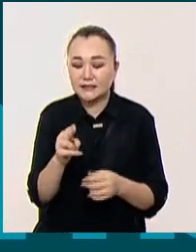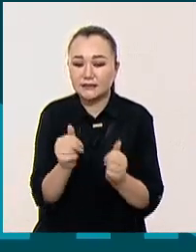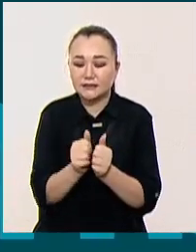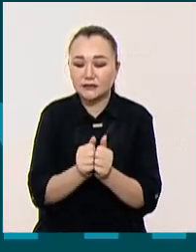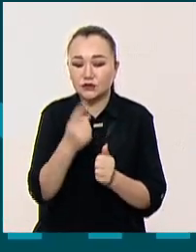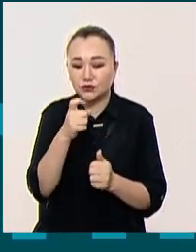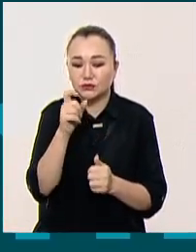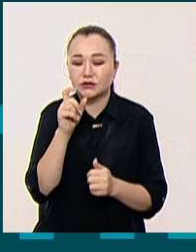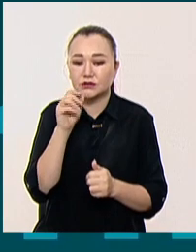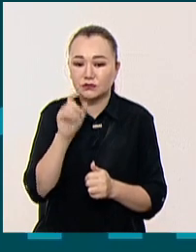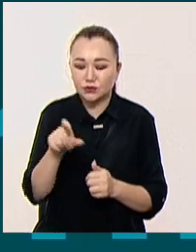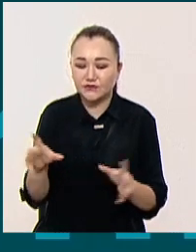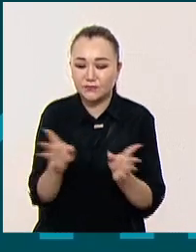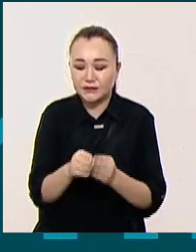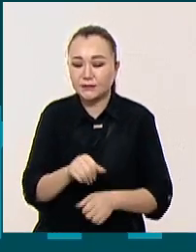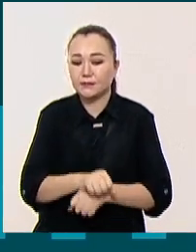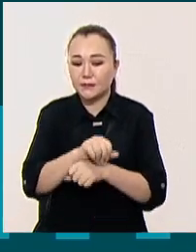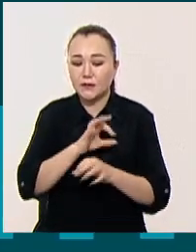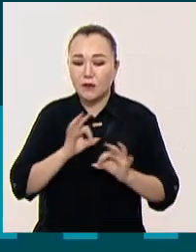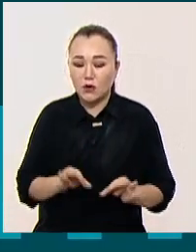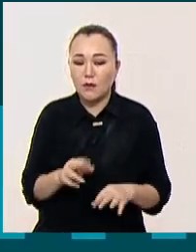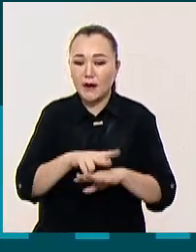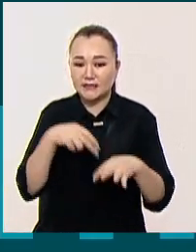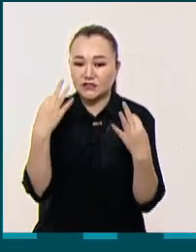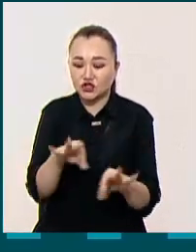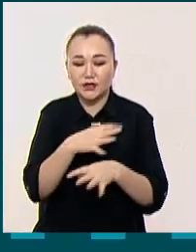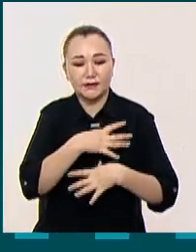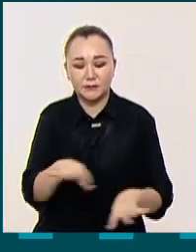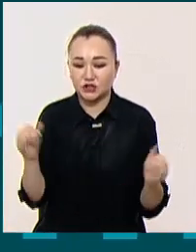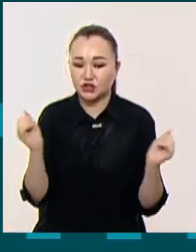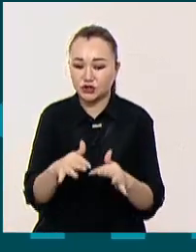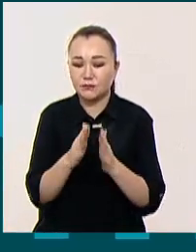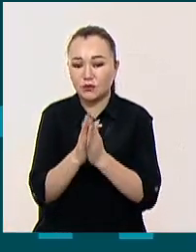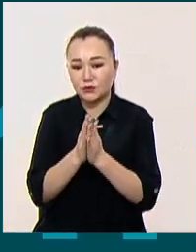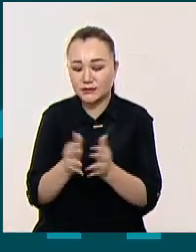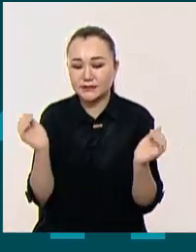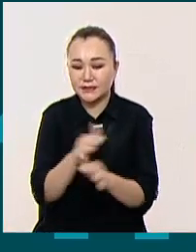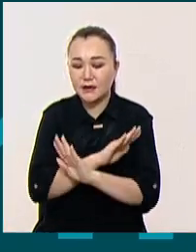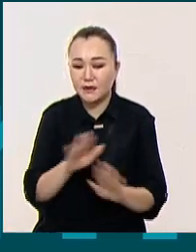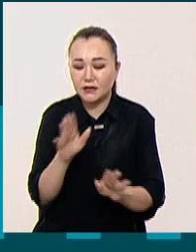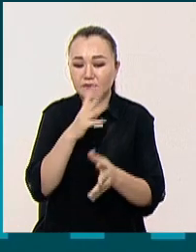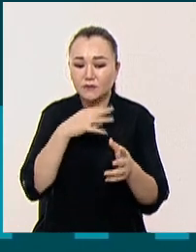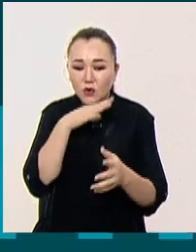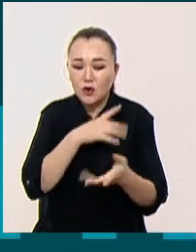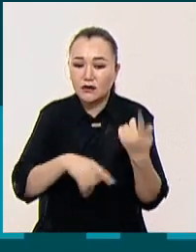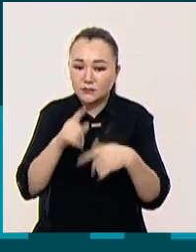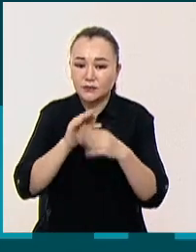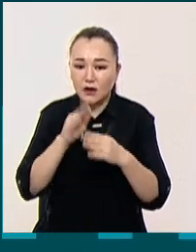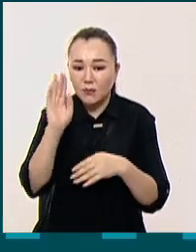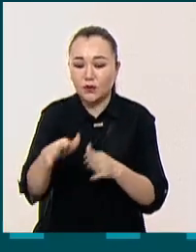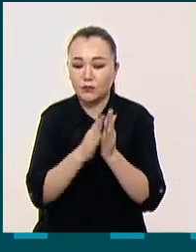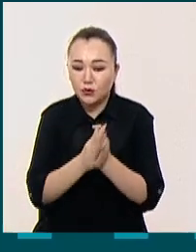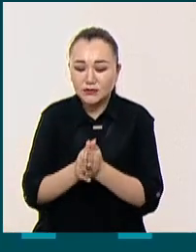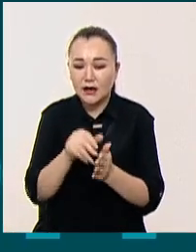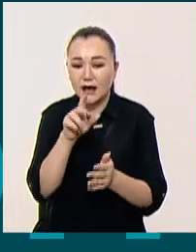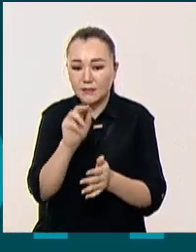азаматпен шеруге шыққан. Прокуратура мен полиция өкілдері рұқсат етілмеген жиынға жиналмауды сұрап, көпшілікті кері қайтуға шақырған. Алайда